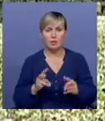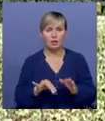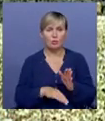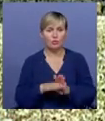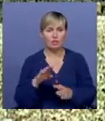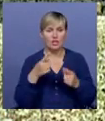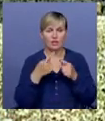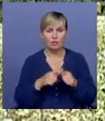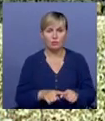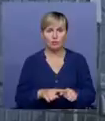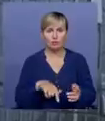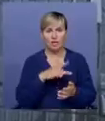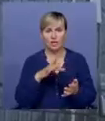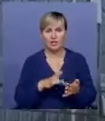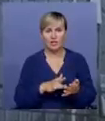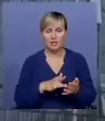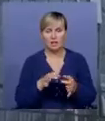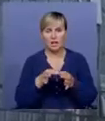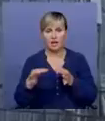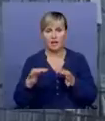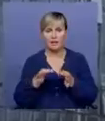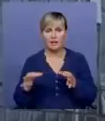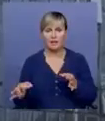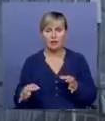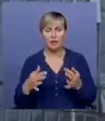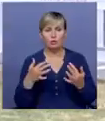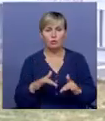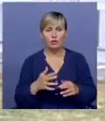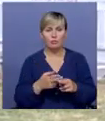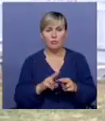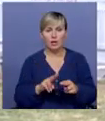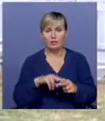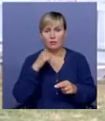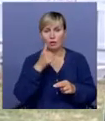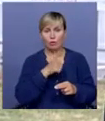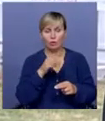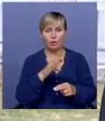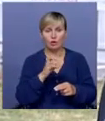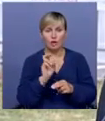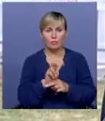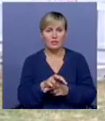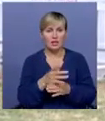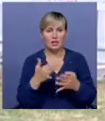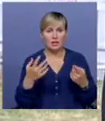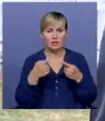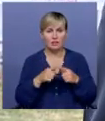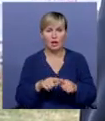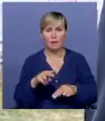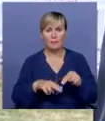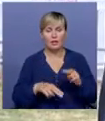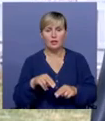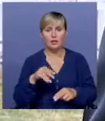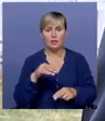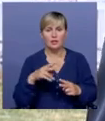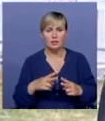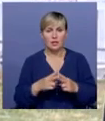улучшение инфраструктуры в городских окраинах. А уже в мае этого года Касым-Жомарт Токаев посетил ряд инфраструктурных объектов южной